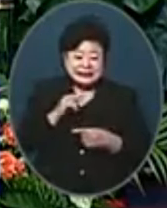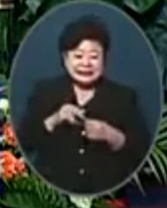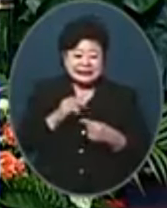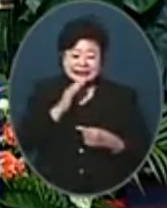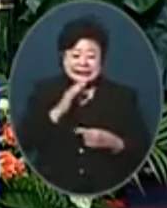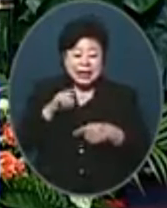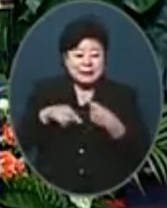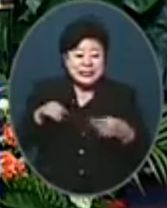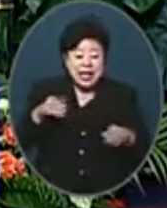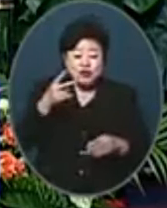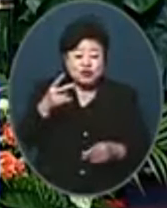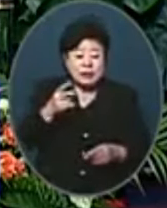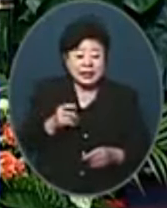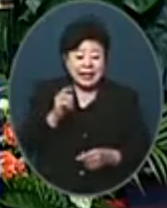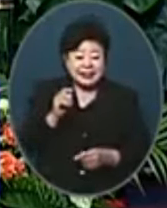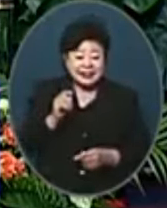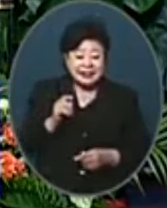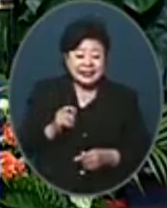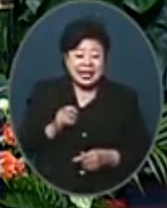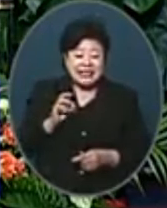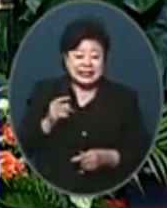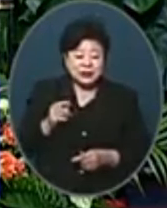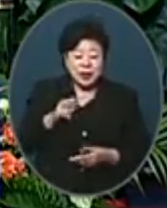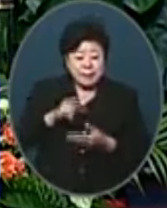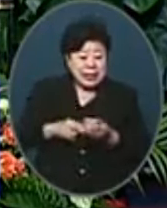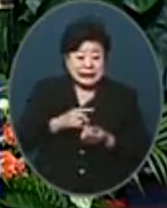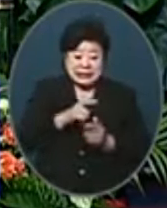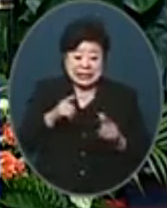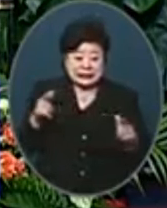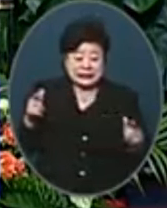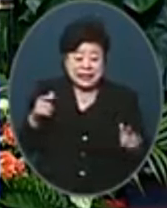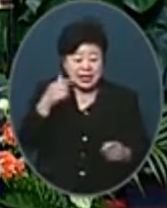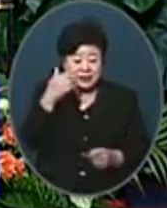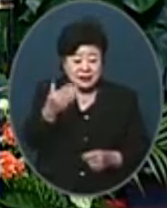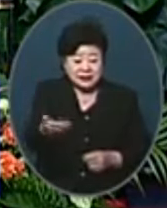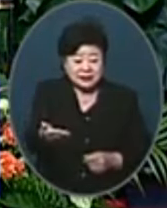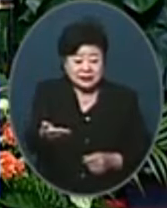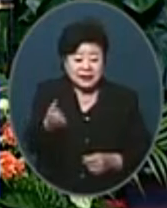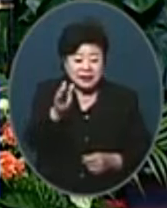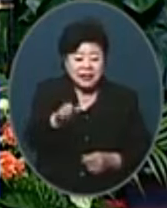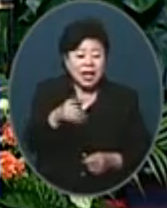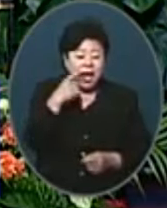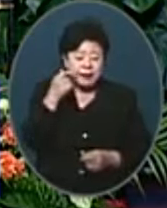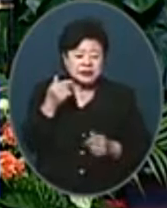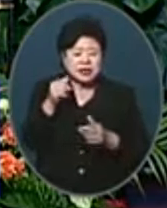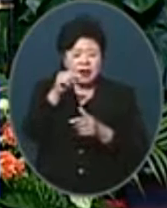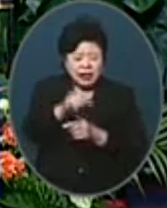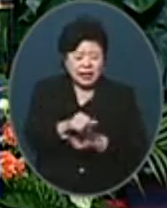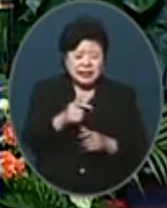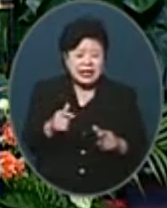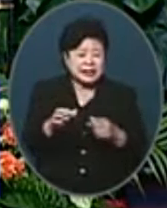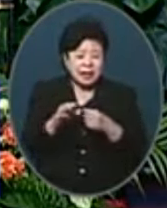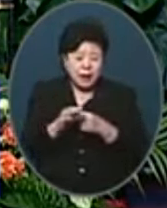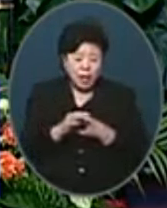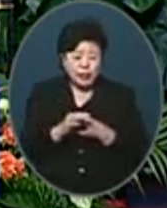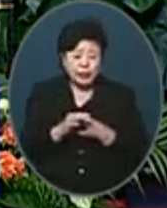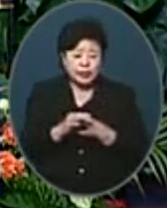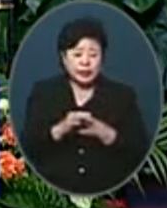한 아사리온에 팔리지 않느냐. 그러나 너희 아버지께서